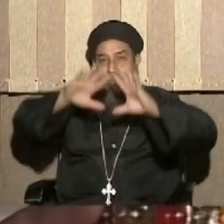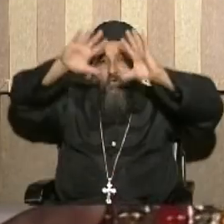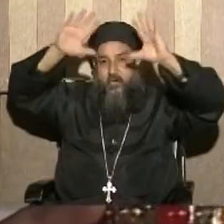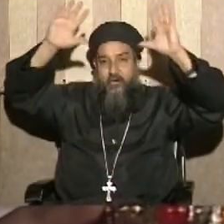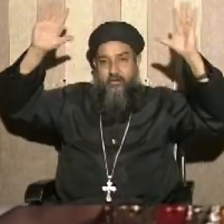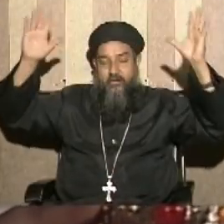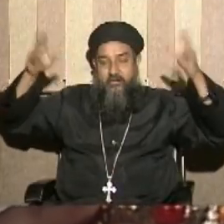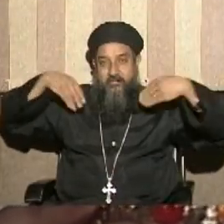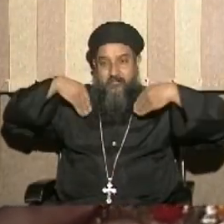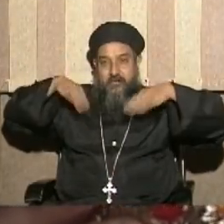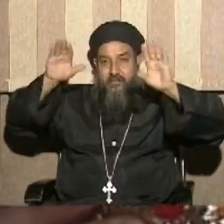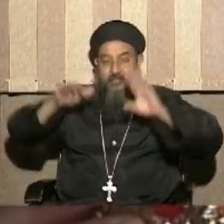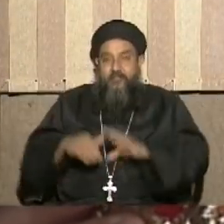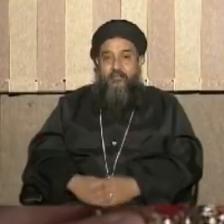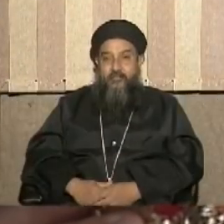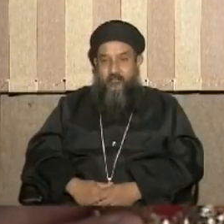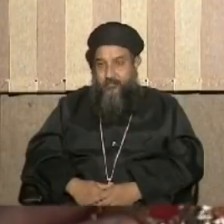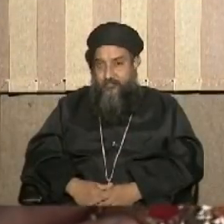والجاه